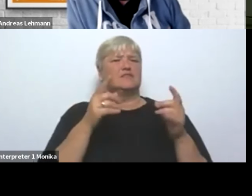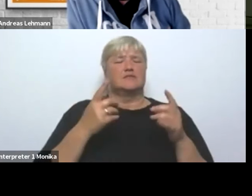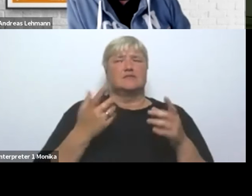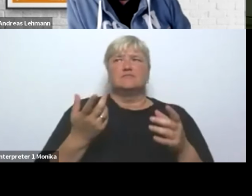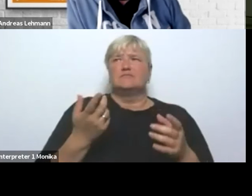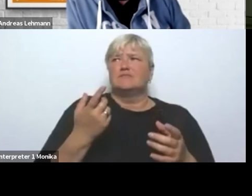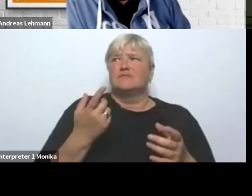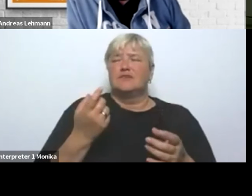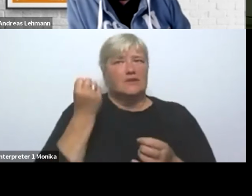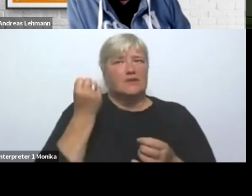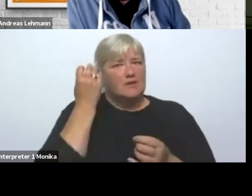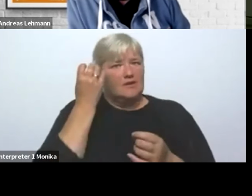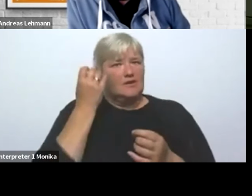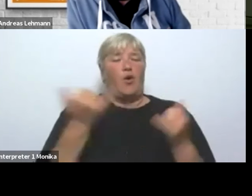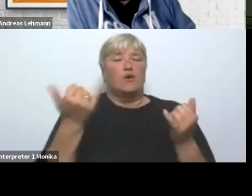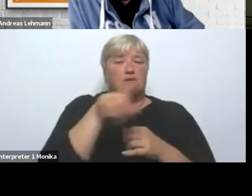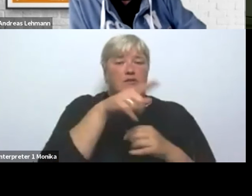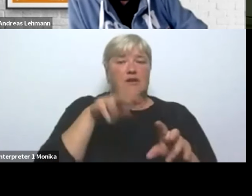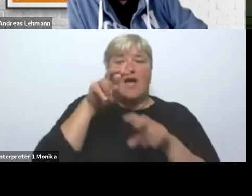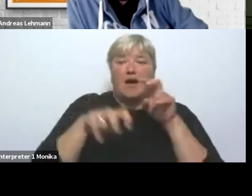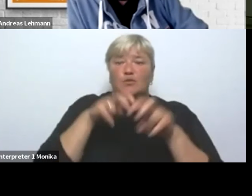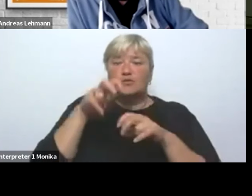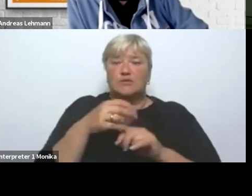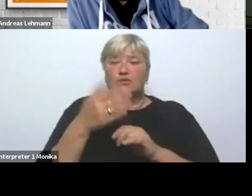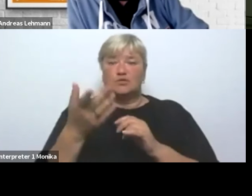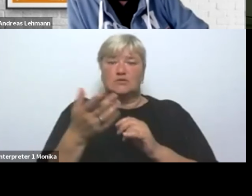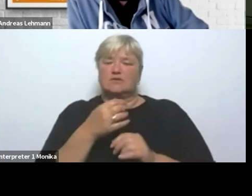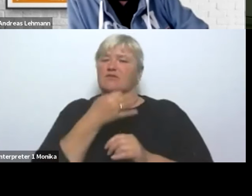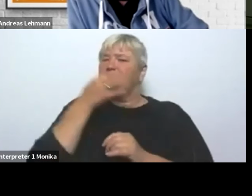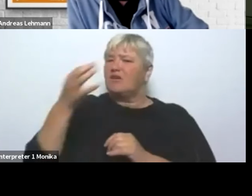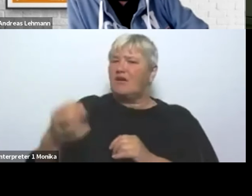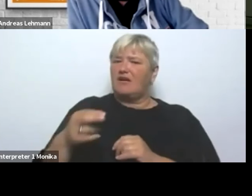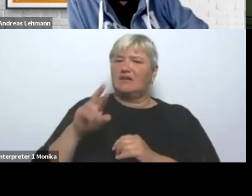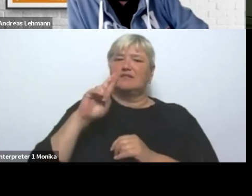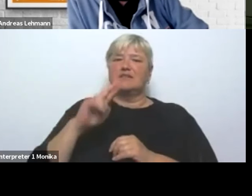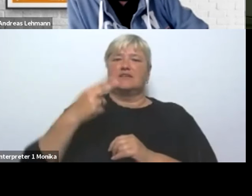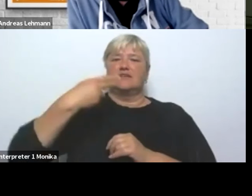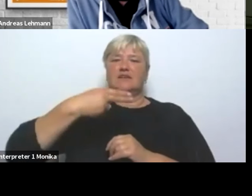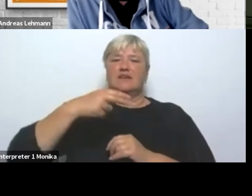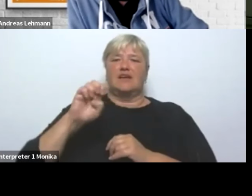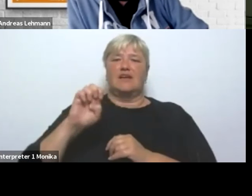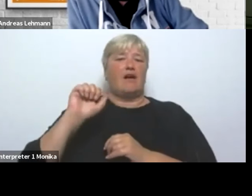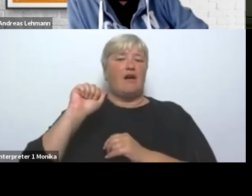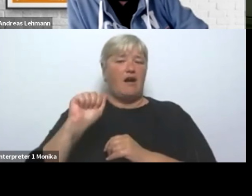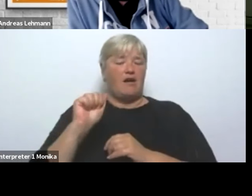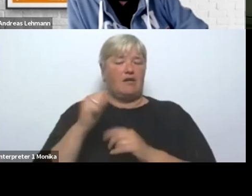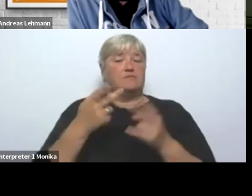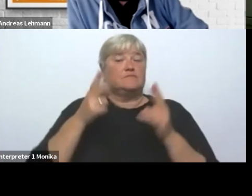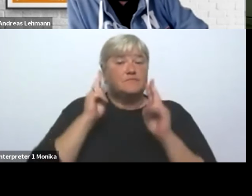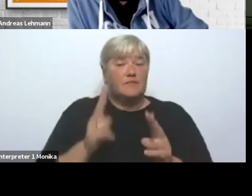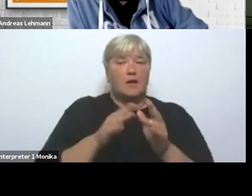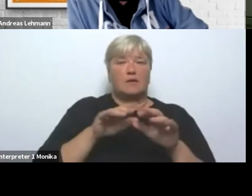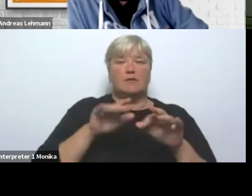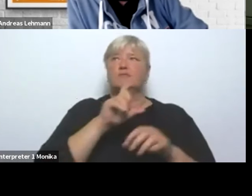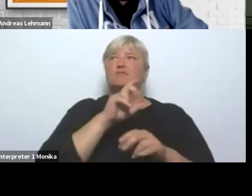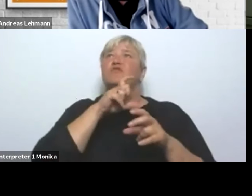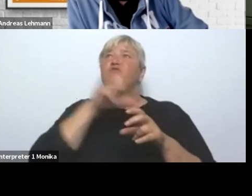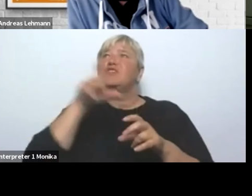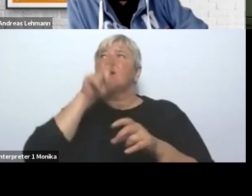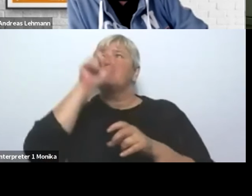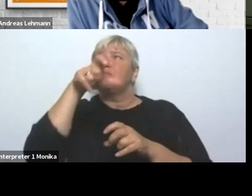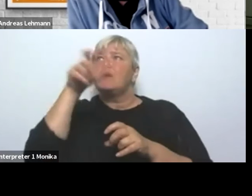wie nutzt ihr das auch, Rhea, jetzt erstmal die Frage an dich, um wirklich Unternehmen zu motivieren?